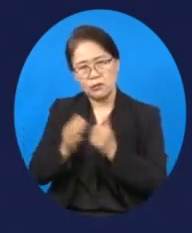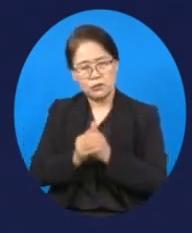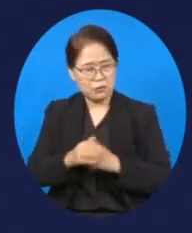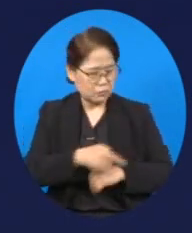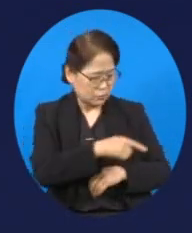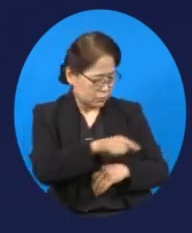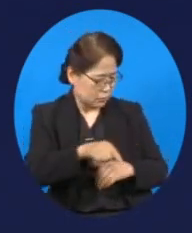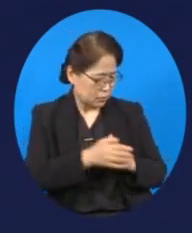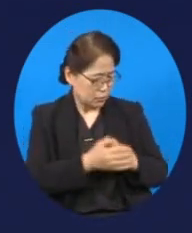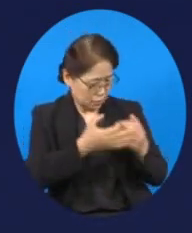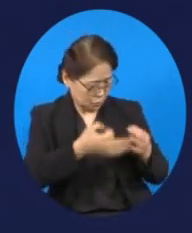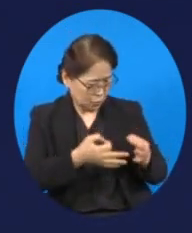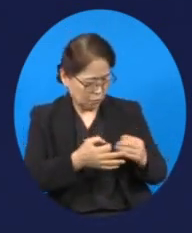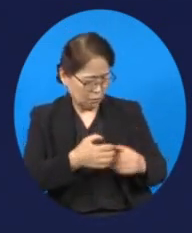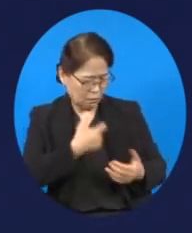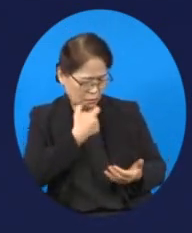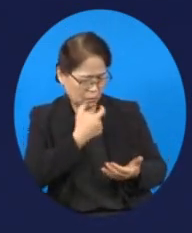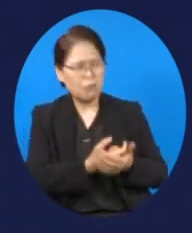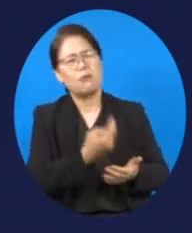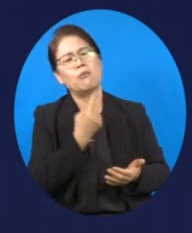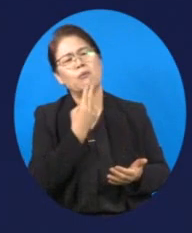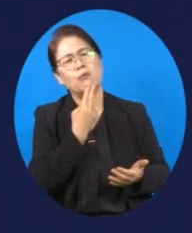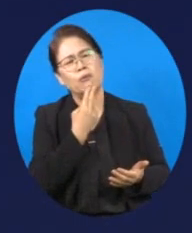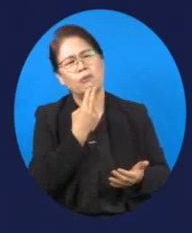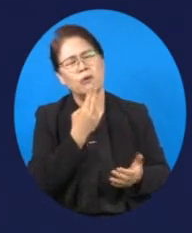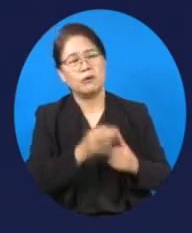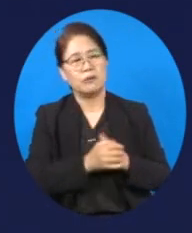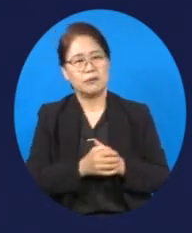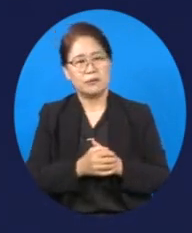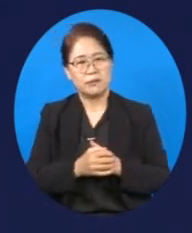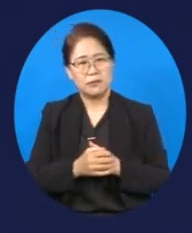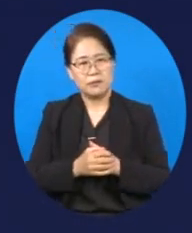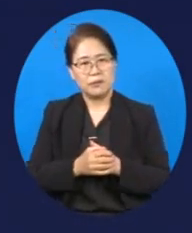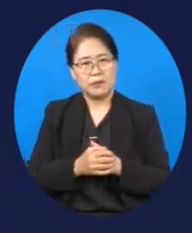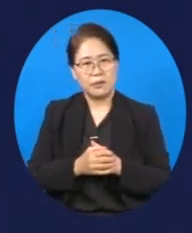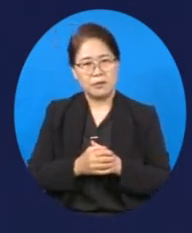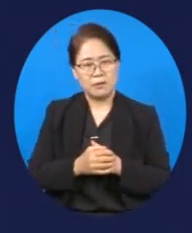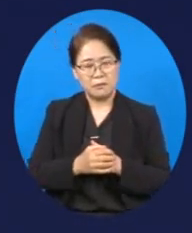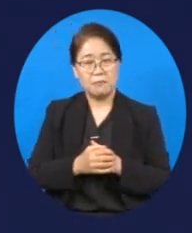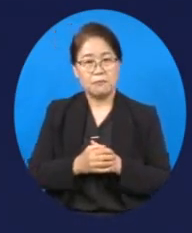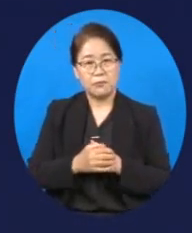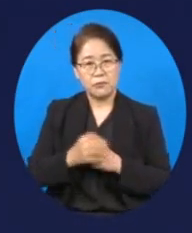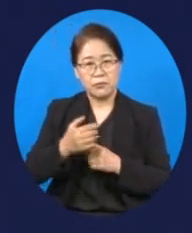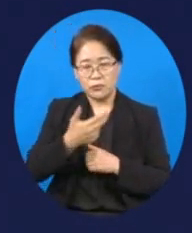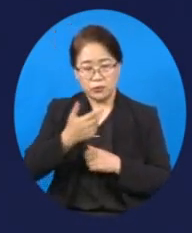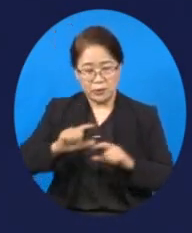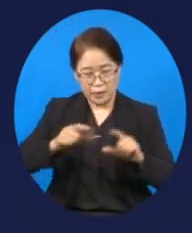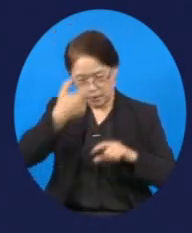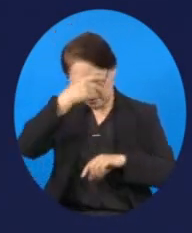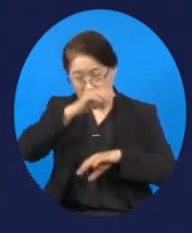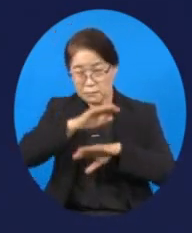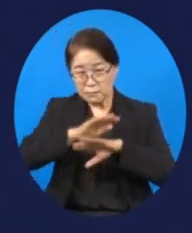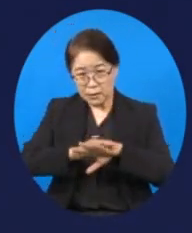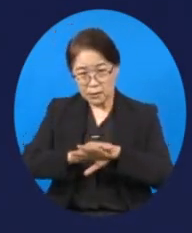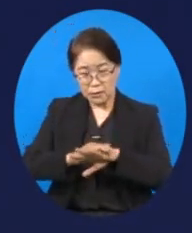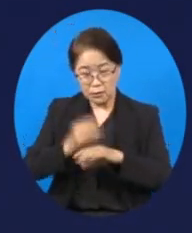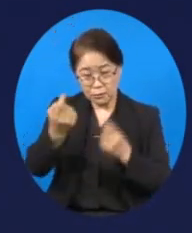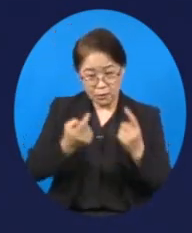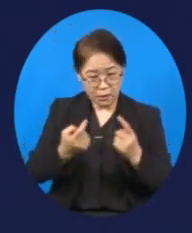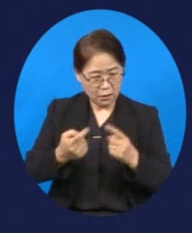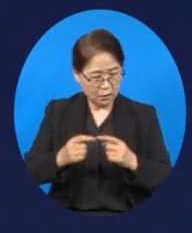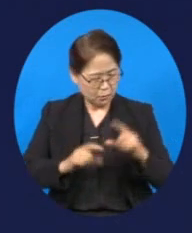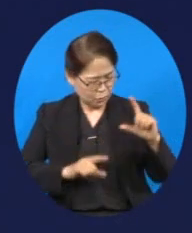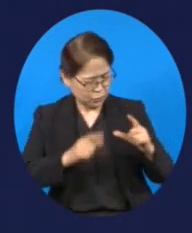몰라요 세상에 사람들은요 여러분들이 생명책을 끼고 오늘 주일날 예배드리러 오잖아요 이거에 대해서 감동받지